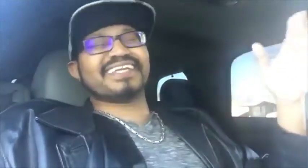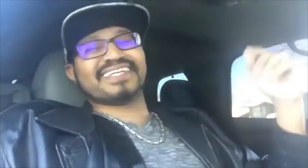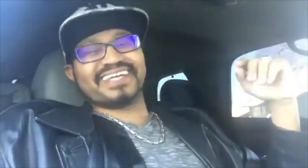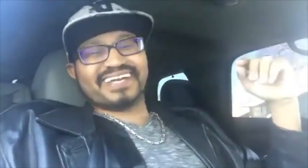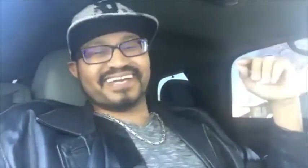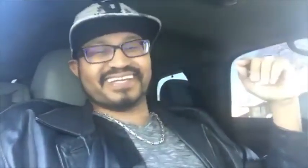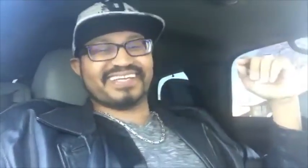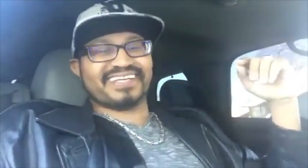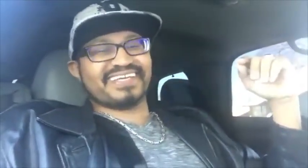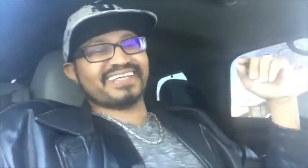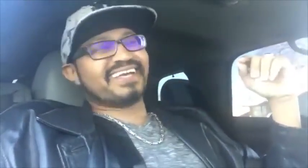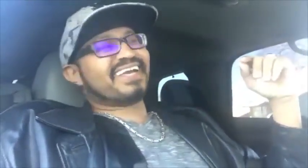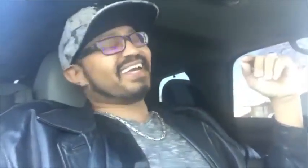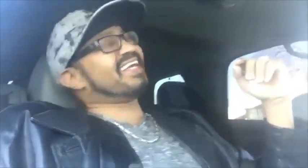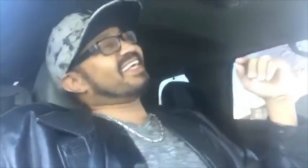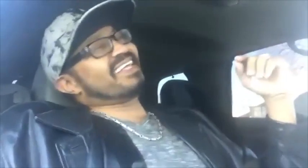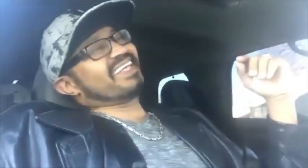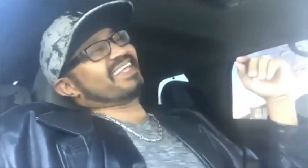አይልዬ